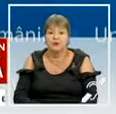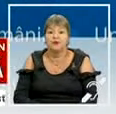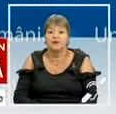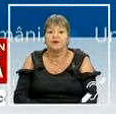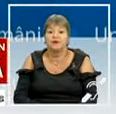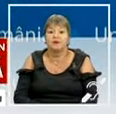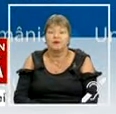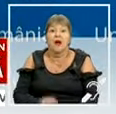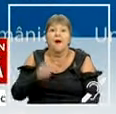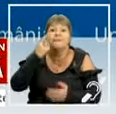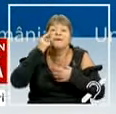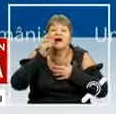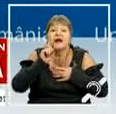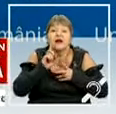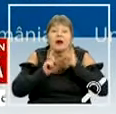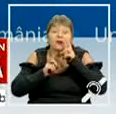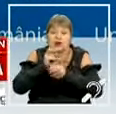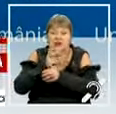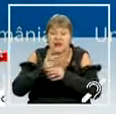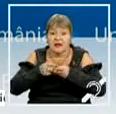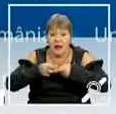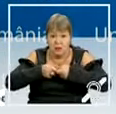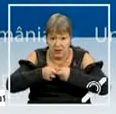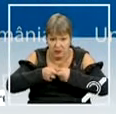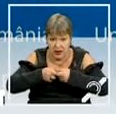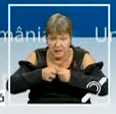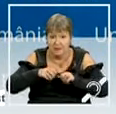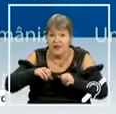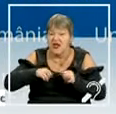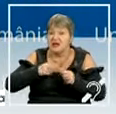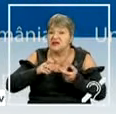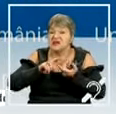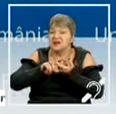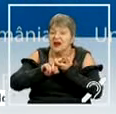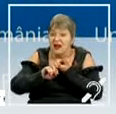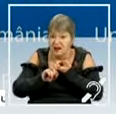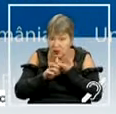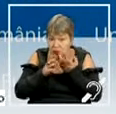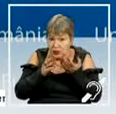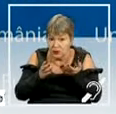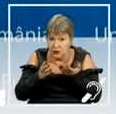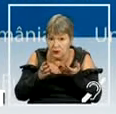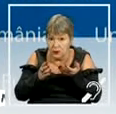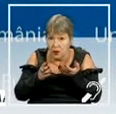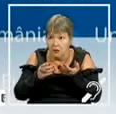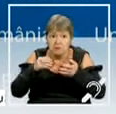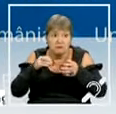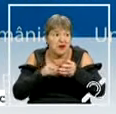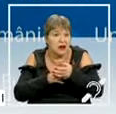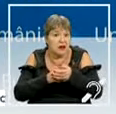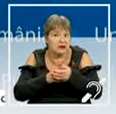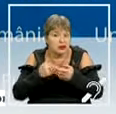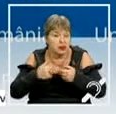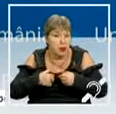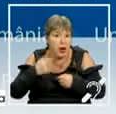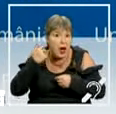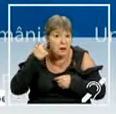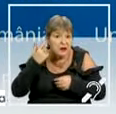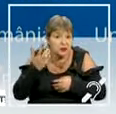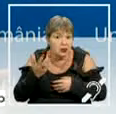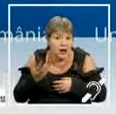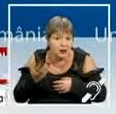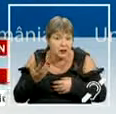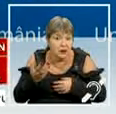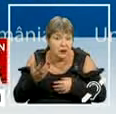În opinia unor state membre există legături între acestea. Am luat act de această